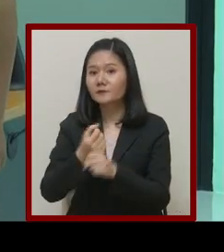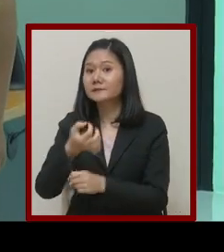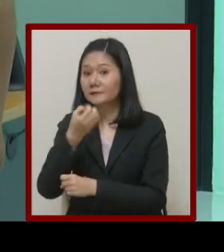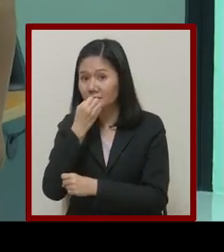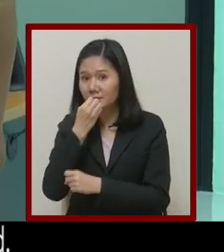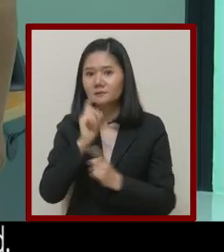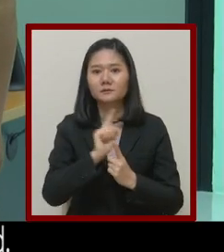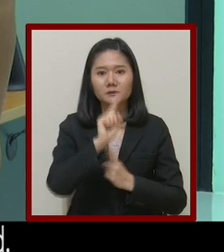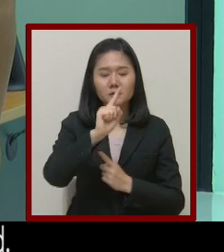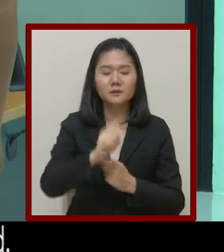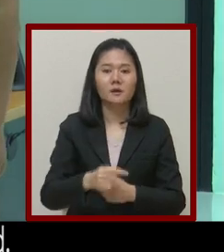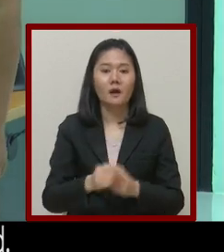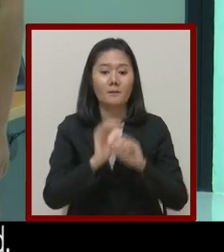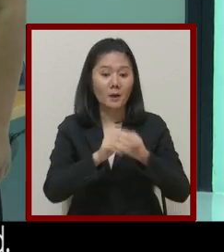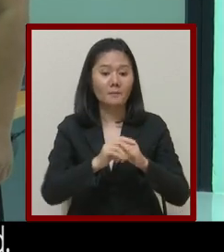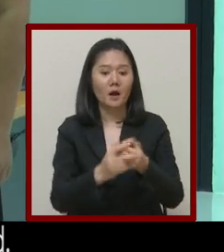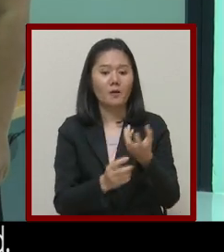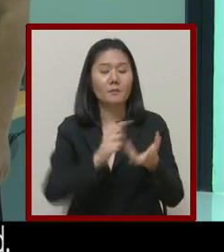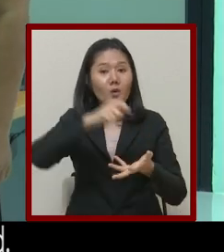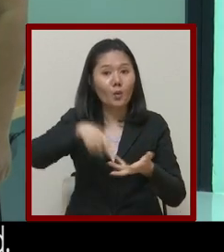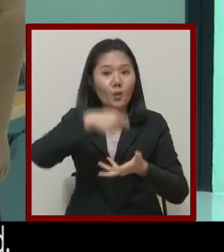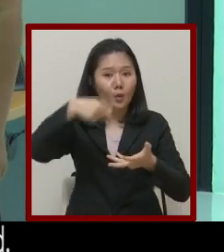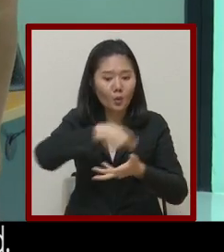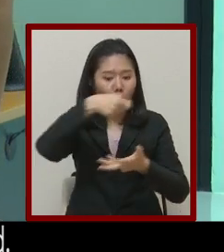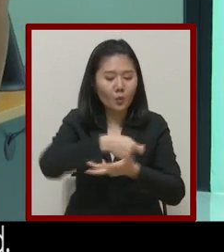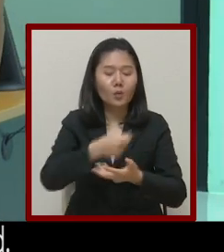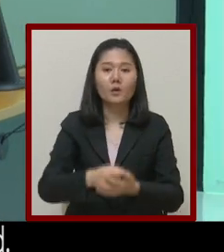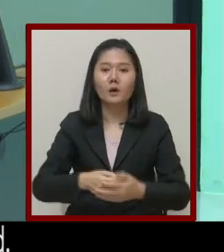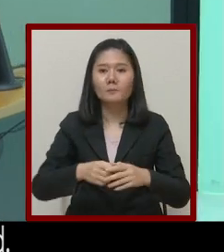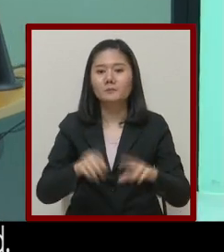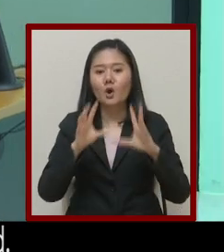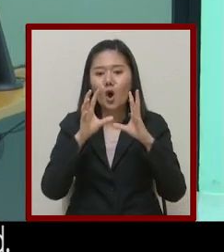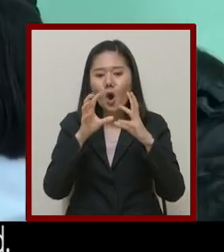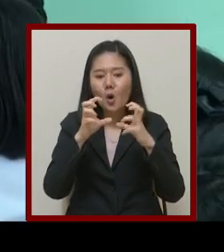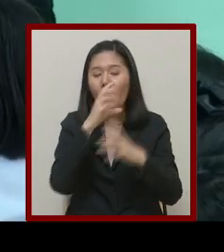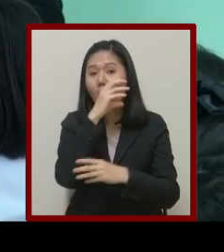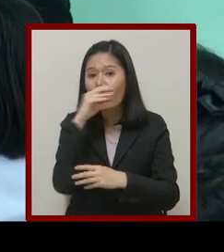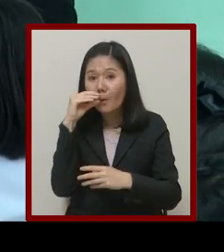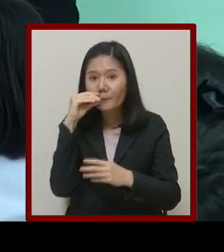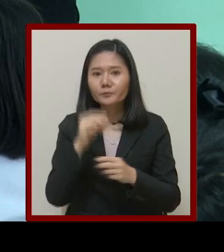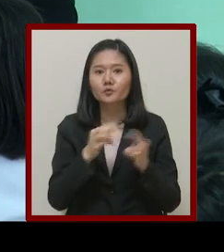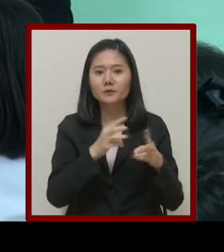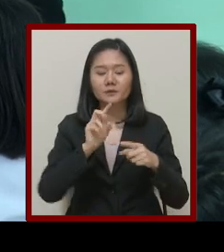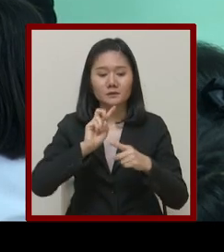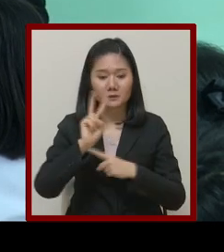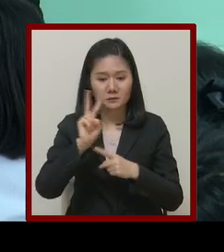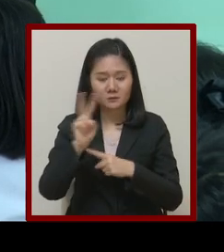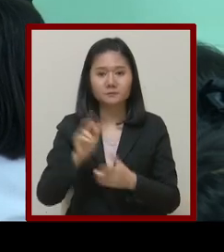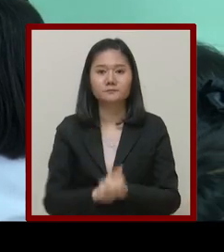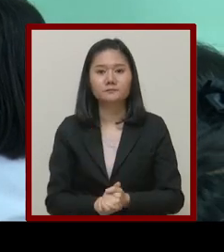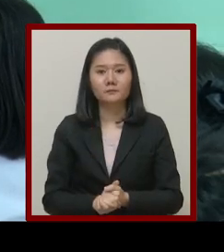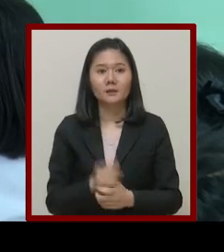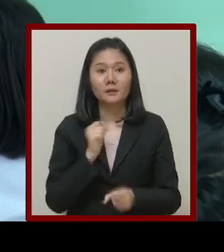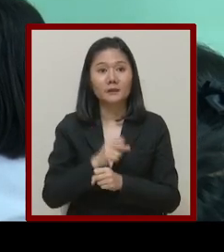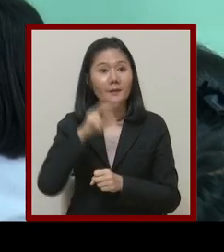ครับคือ1คั่วมะพร้าวในกระทะด้วยไฟอ่อนครับจนได้มะพร้าวที่กรอบและหอมครับวิธีที่2ครับวิธี